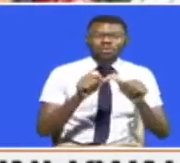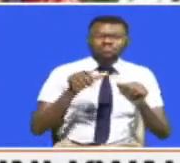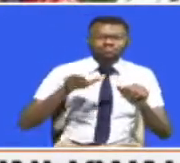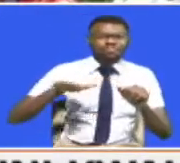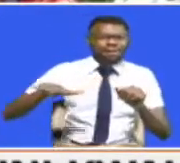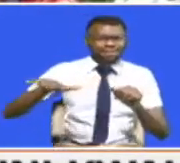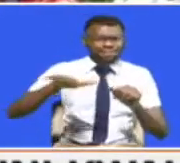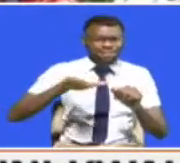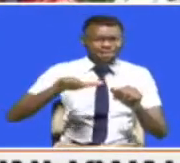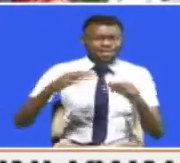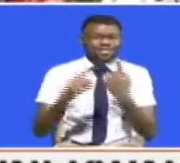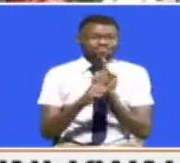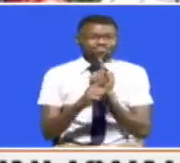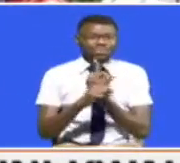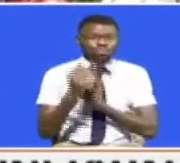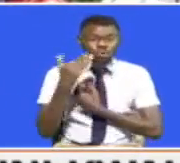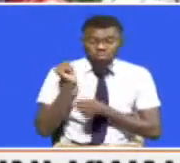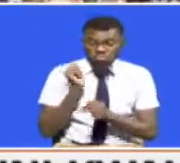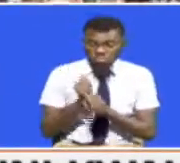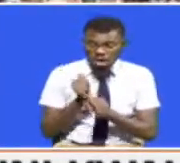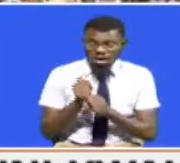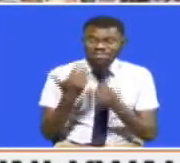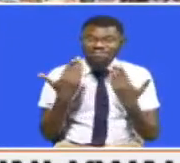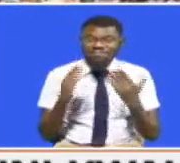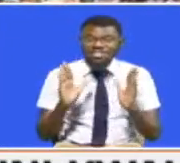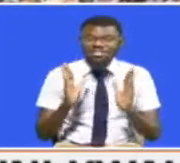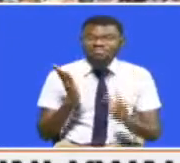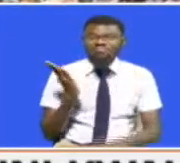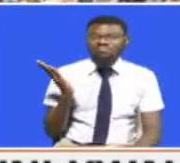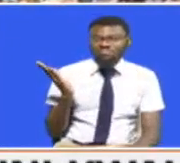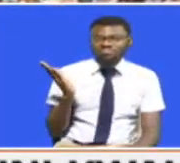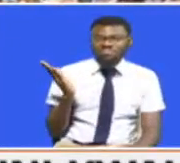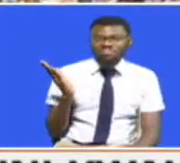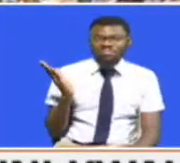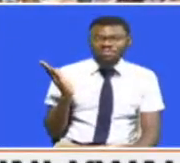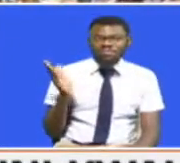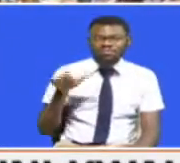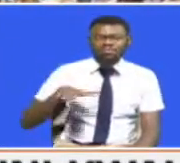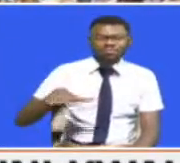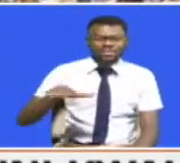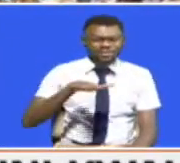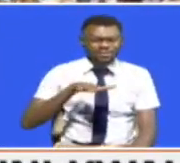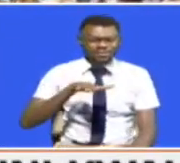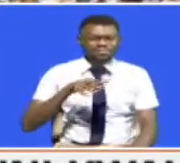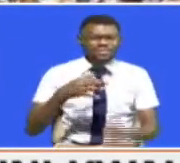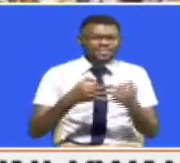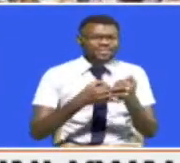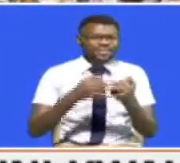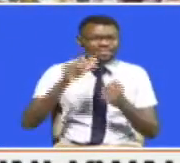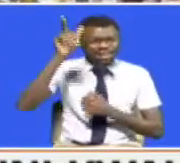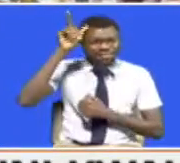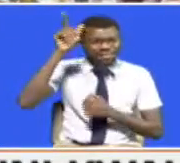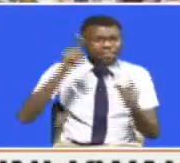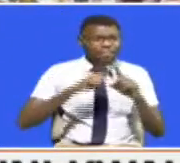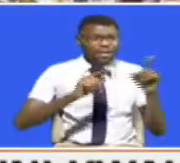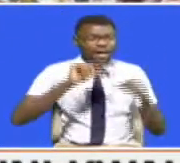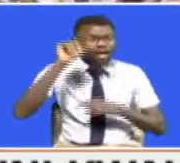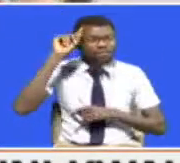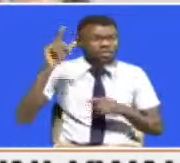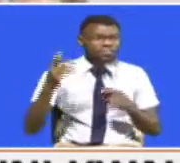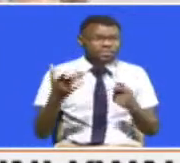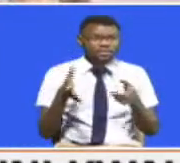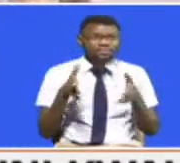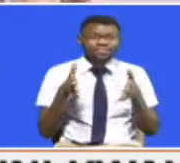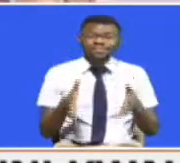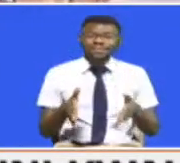mengine baada ya kukamilisha utafiti wa 95% katika vijiji vinane. Hatua ya serikali hata hivyo